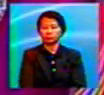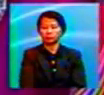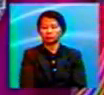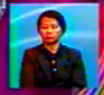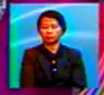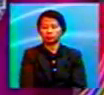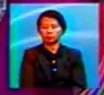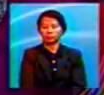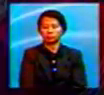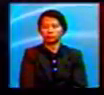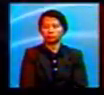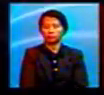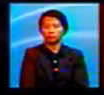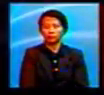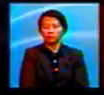Baiklah hadirin sekalian, sebagai tanda.